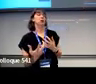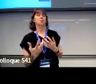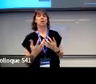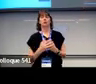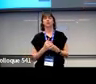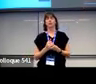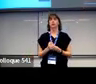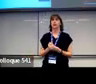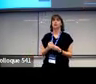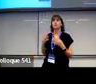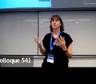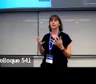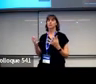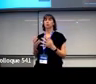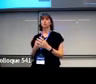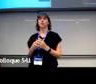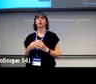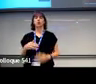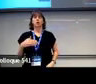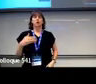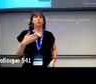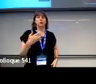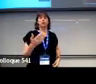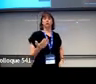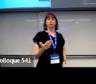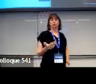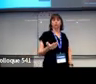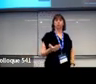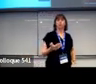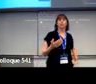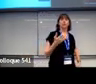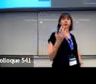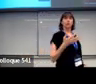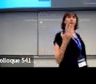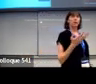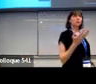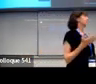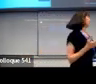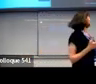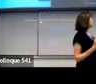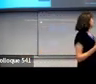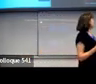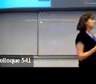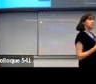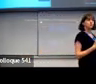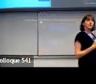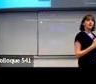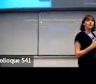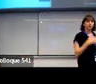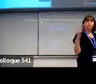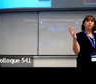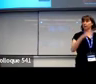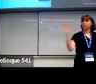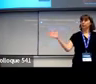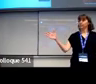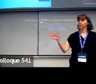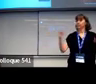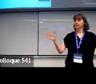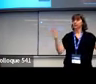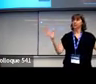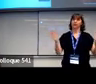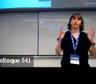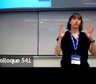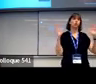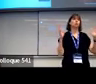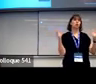c'est un angle mort de l'inclusivité du cours, c'est qu'il n'y a pas de notes de cours. Donc, les notes, c'est les étudiants, je ne donne pas de PowerPoint. Ça,